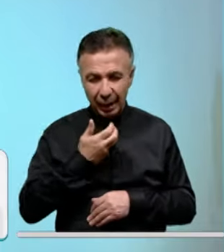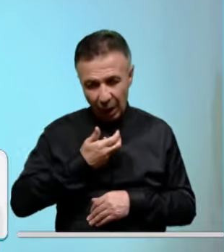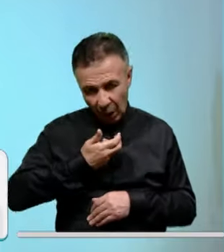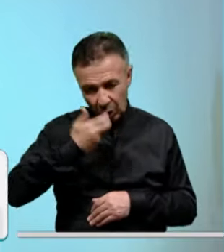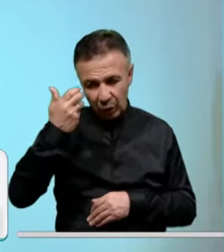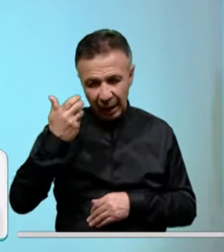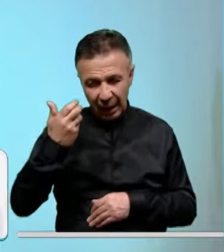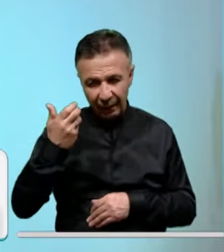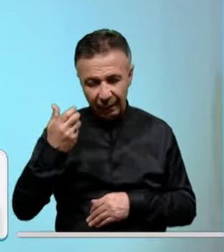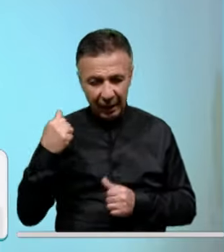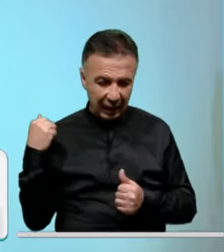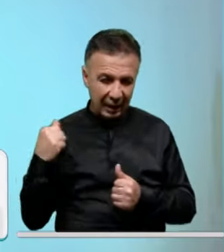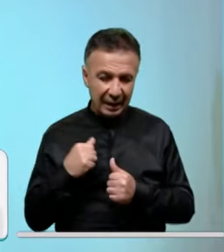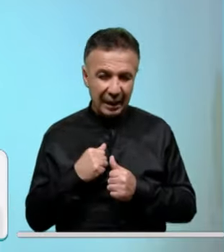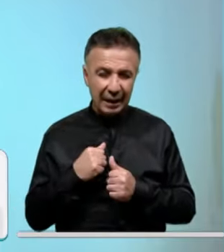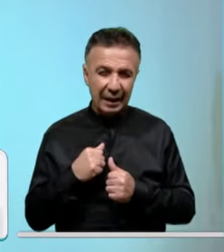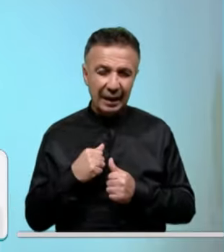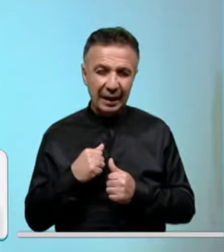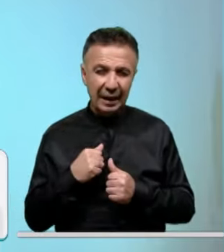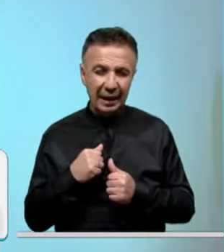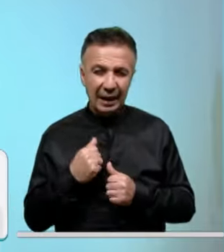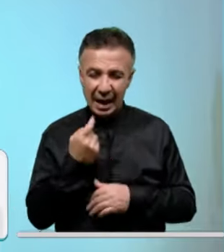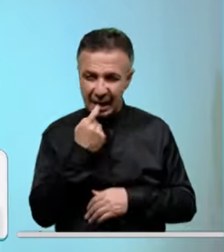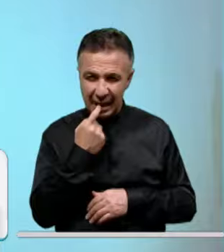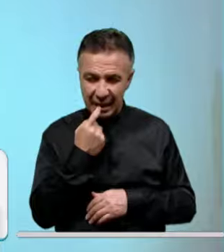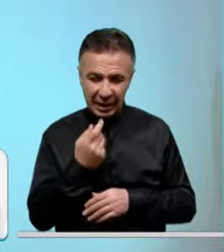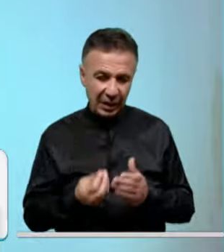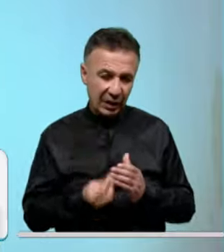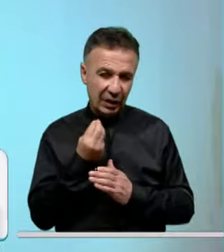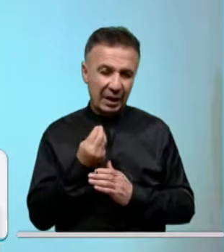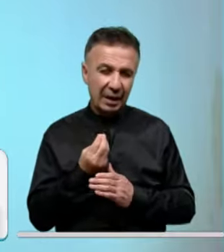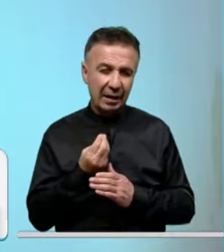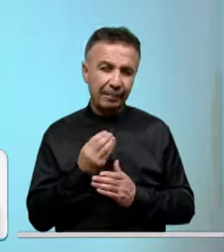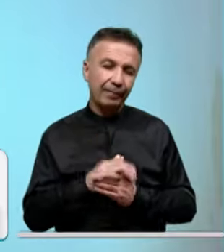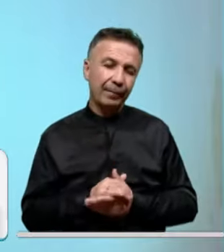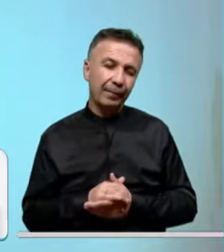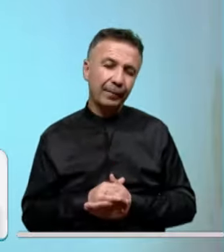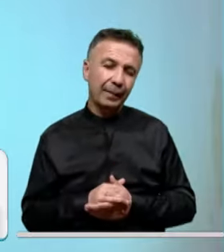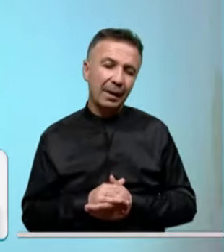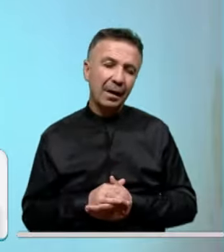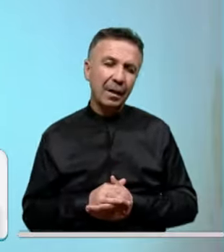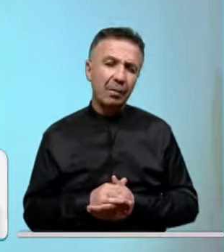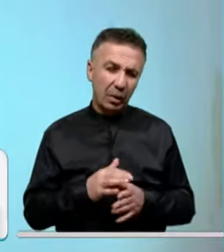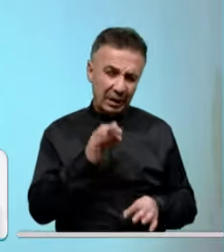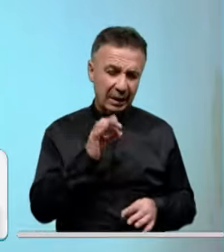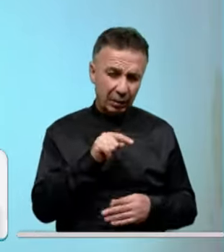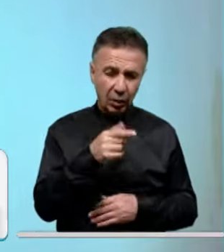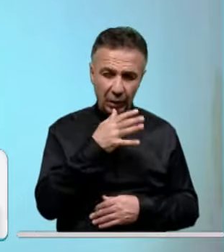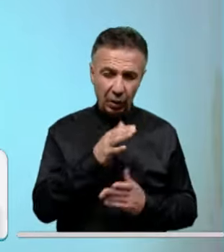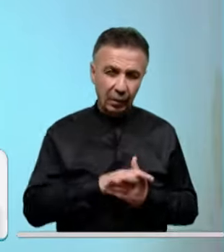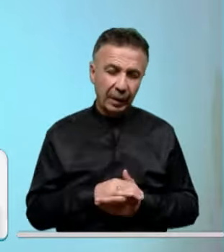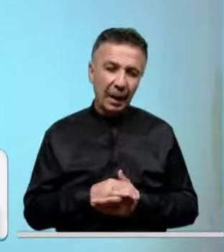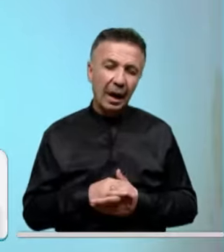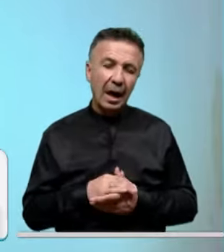ve buna halk arasında kapak atma diye derler, tabir ederler. Ve vatandaş bunu biliyor. Hatta hayvanın